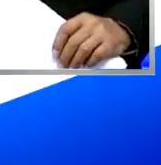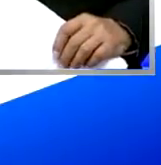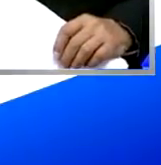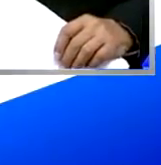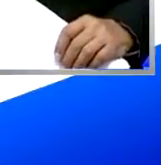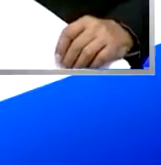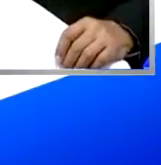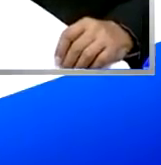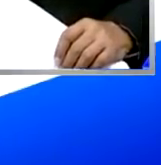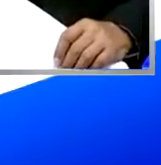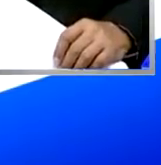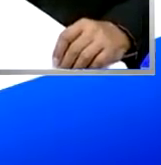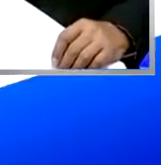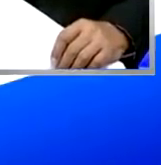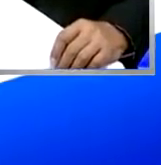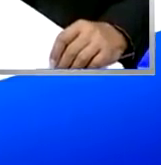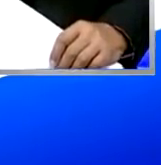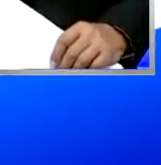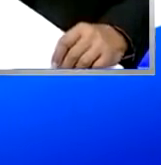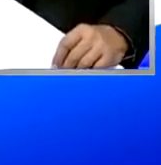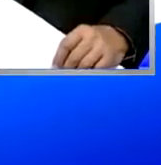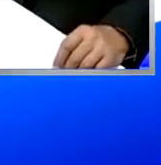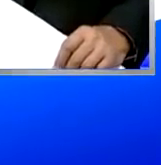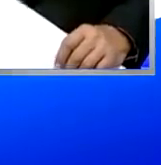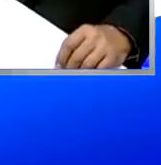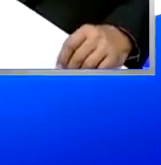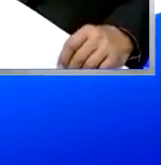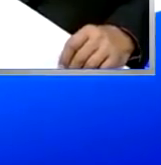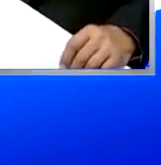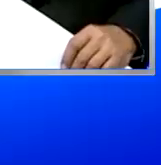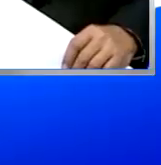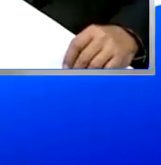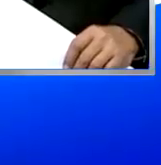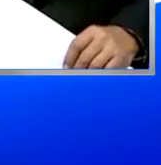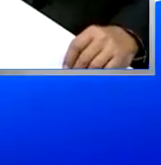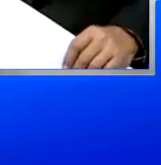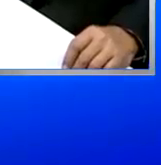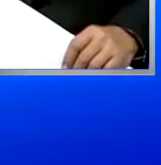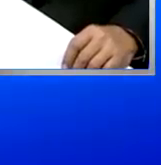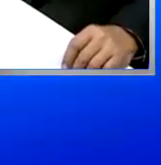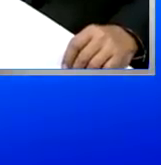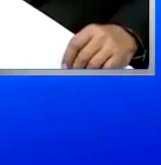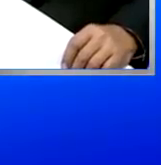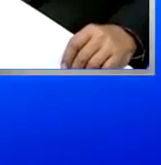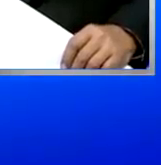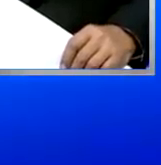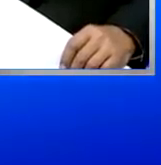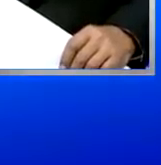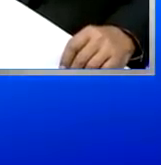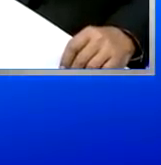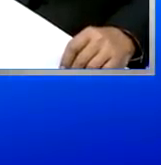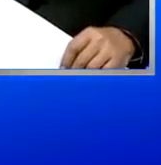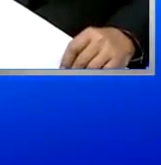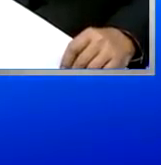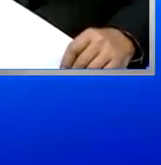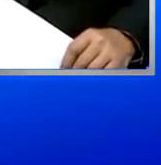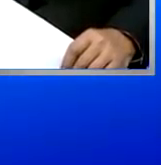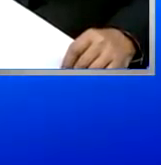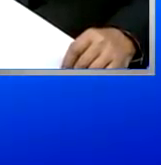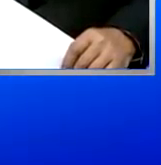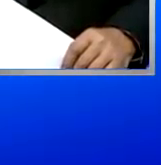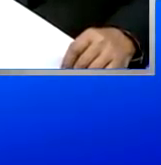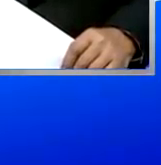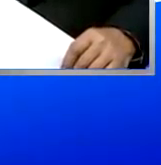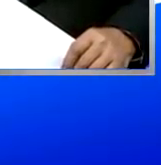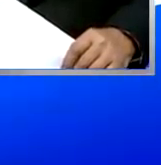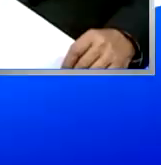love story. Oh, you're right there. At yan ang mga balita sa yung Lunes. 6 na pong araw na lang. Pasko na. Ako po si Mel Tiango. Ako si